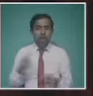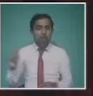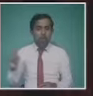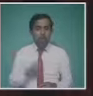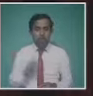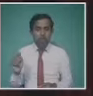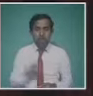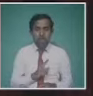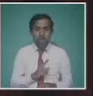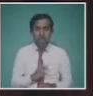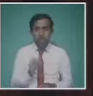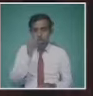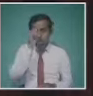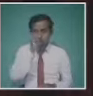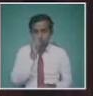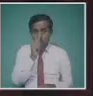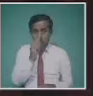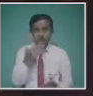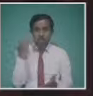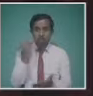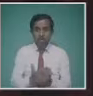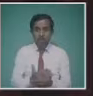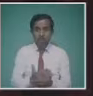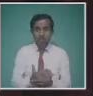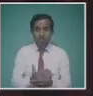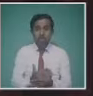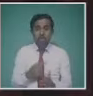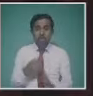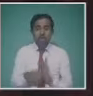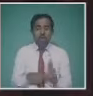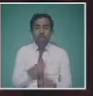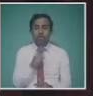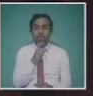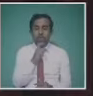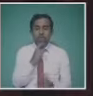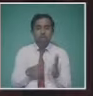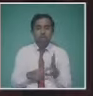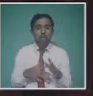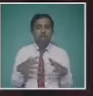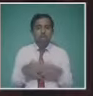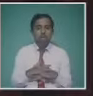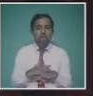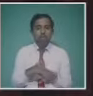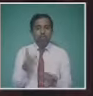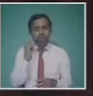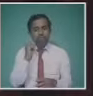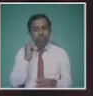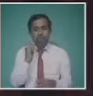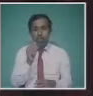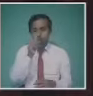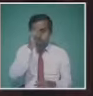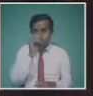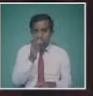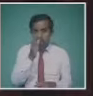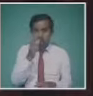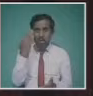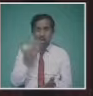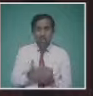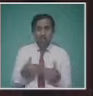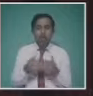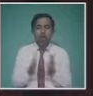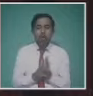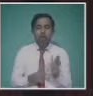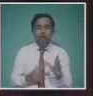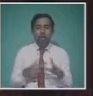වන මේ හොරතක්කඩි ගන්න වළක්වීම සඳහා වන මේ රටේ අධිකරණයේ සහ නීති ප්‍රමාද වීම තුළ වෙන වංචාව වළක්වීම සඳහා ඕන නීතියක්